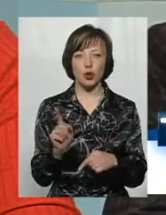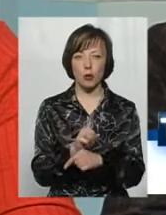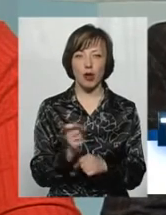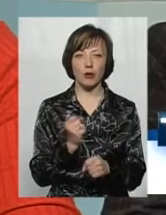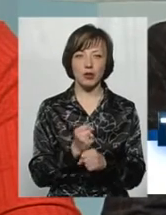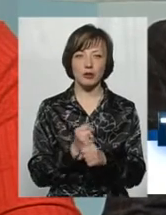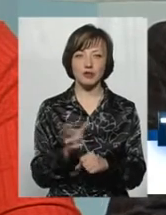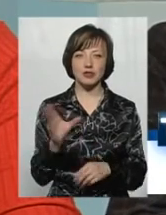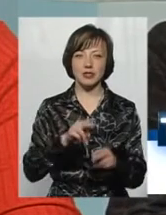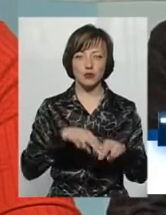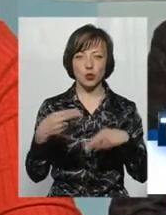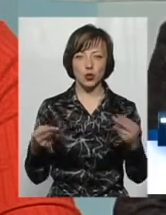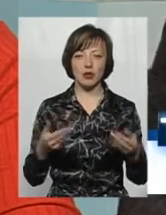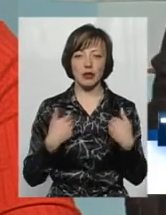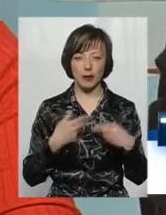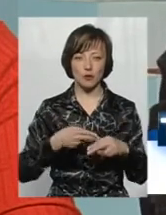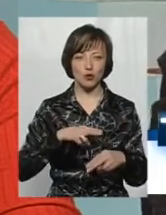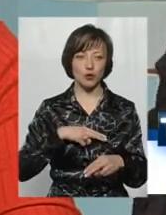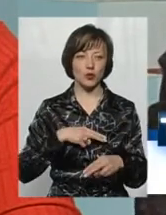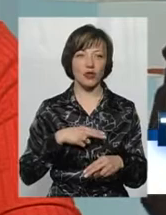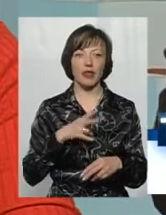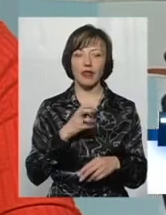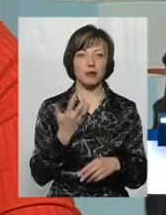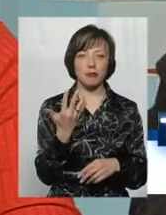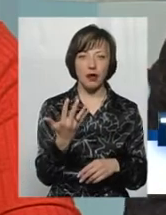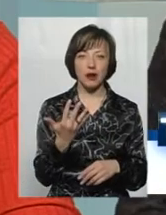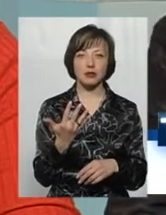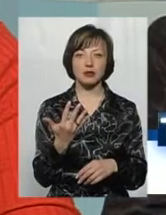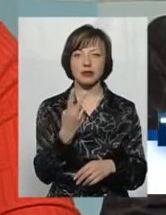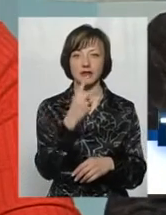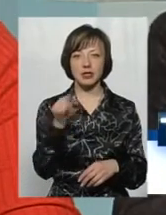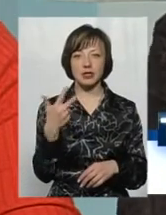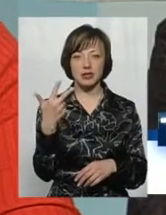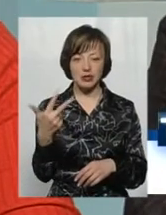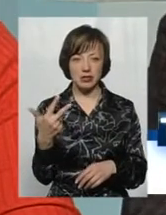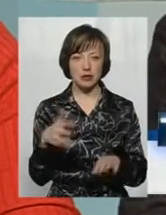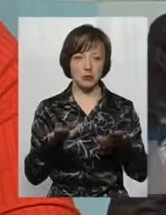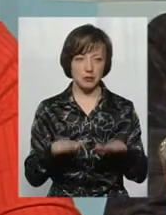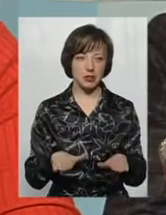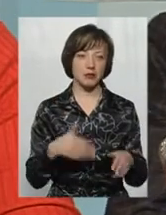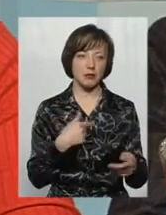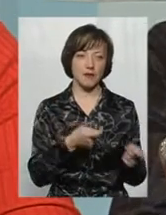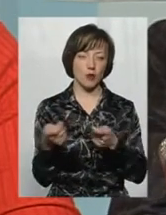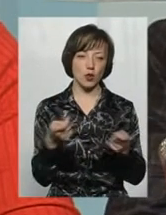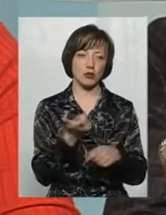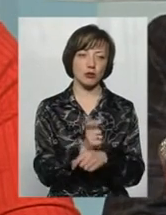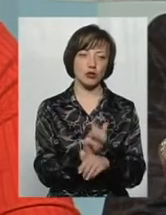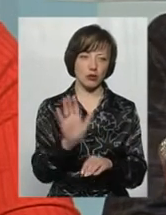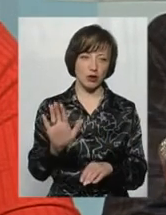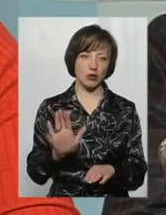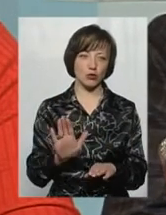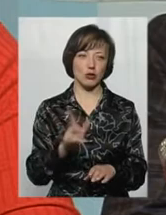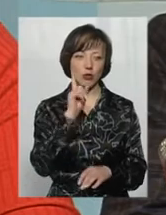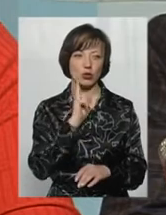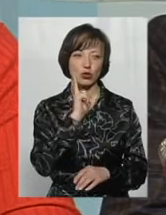працює, всі відшкодовують, нам відшкодовують. Не за 5, а за 2,3. Ми возимо більше. І хай воно так буде поки